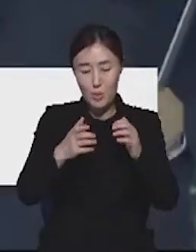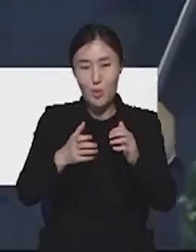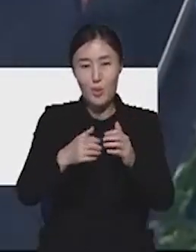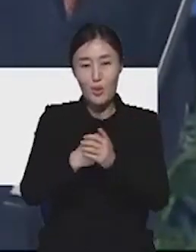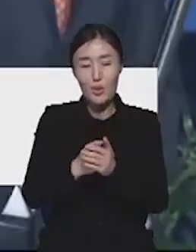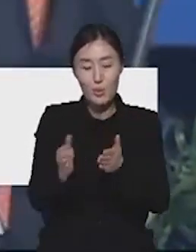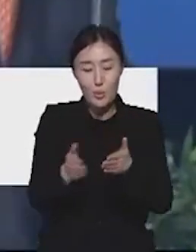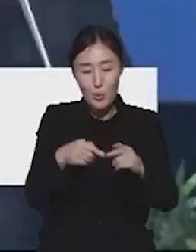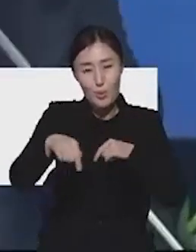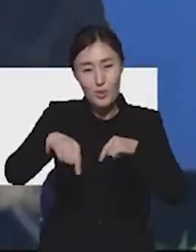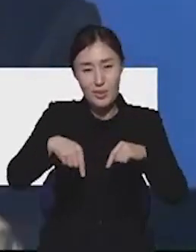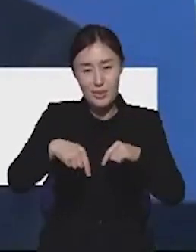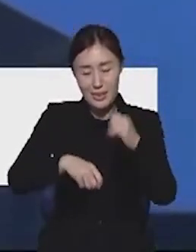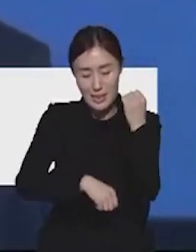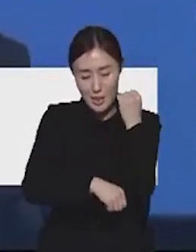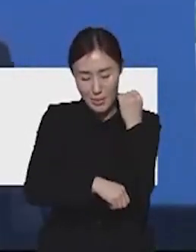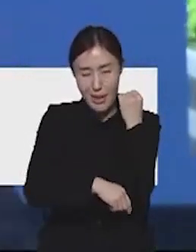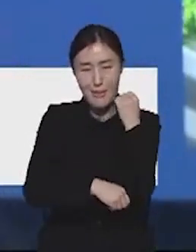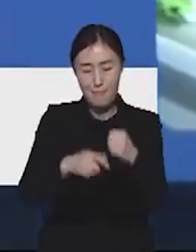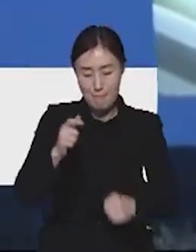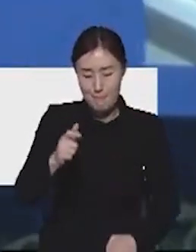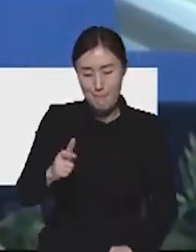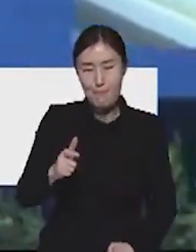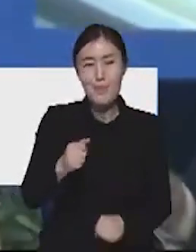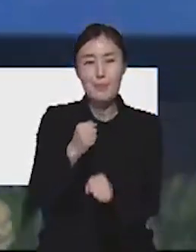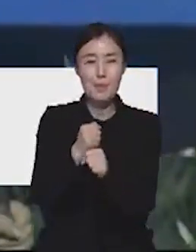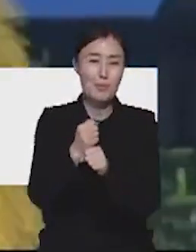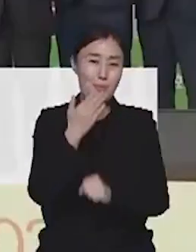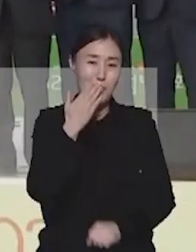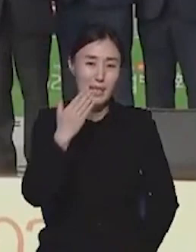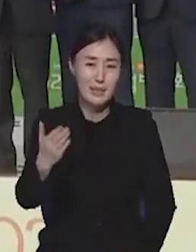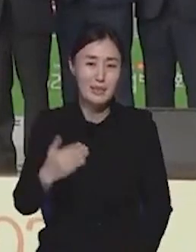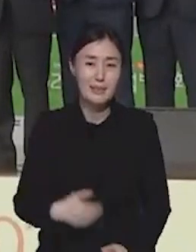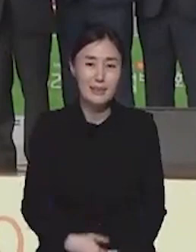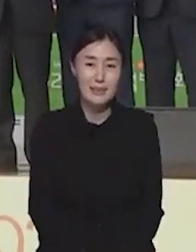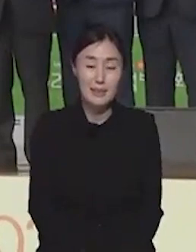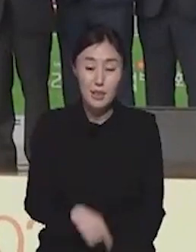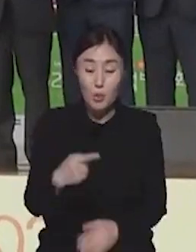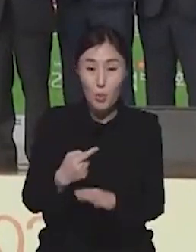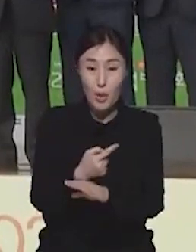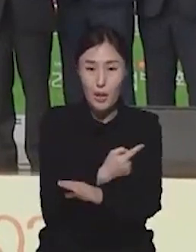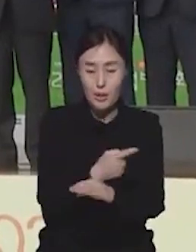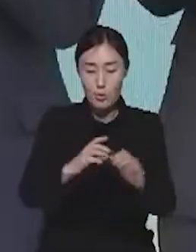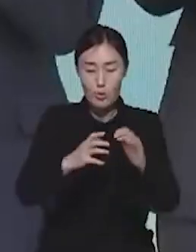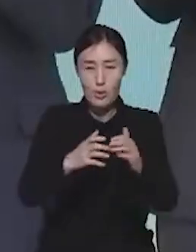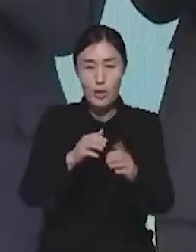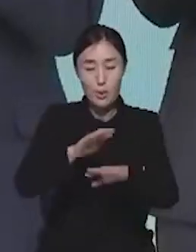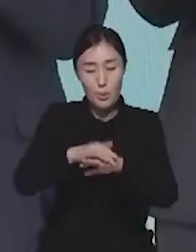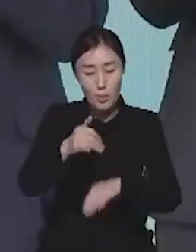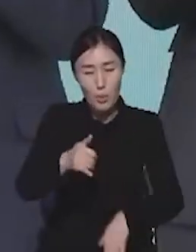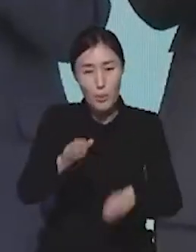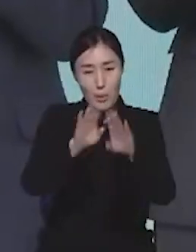도정의 기틀을 탄탄히 다질 수 있었습니다. 이 밖에도